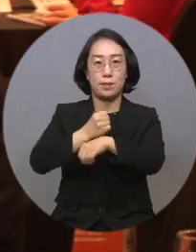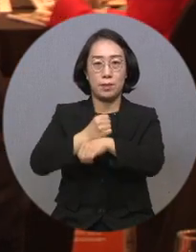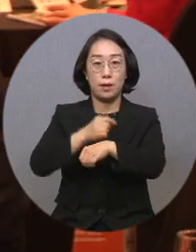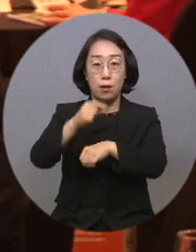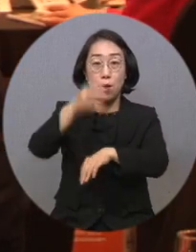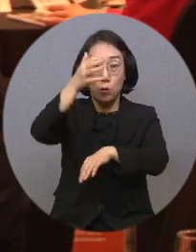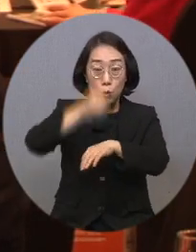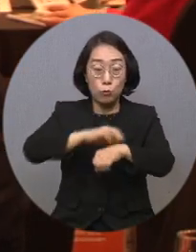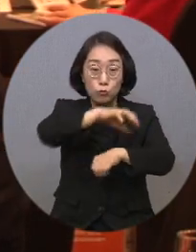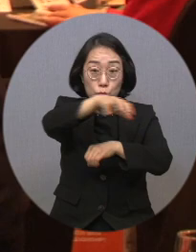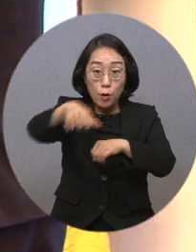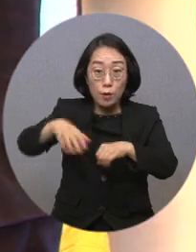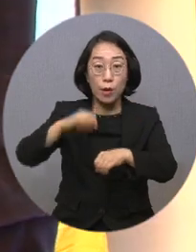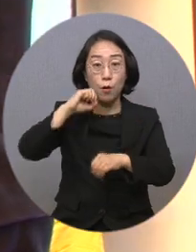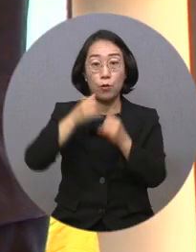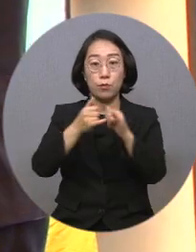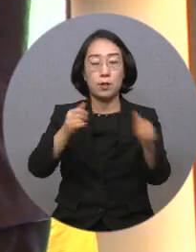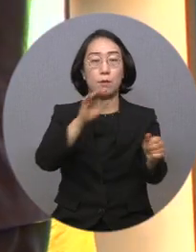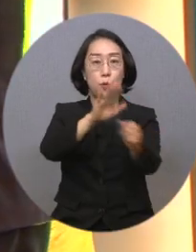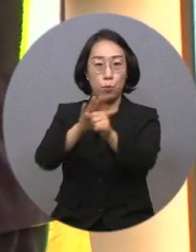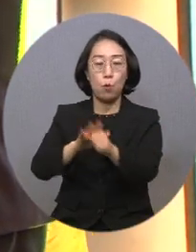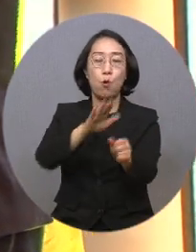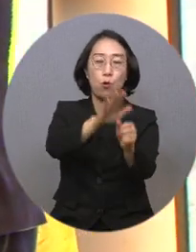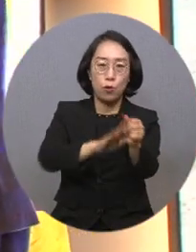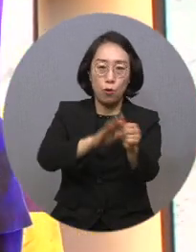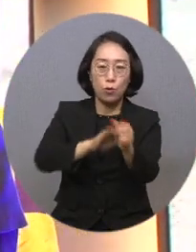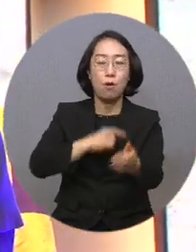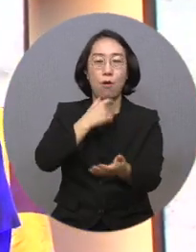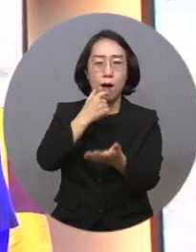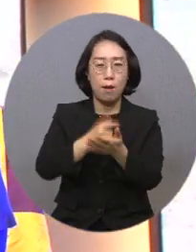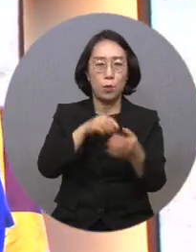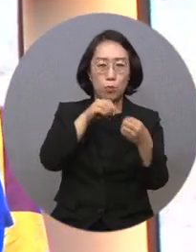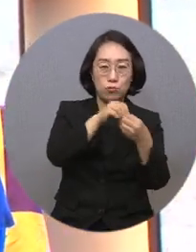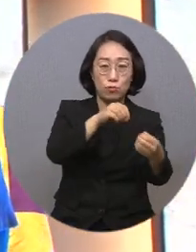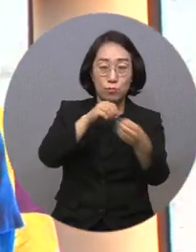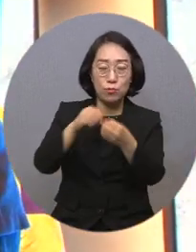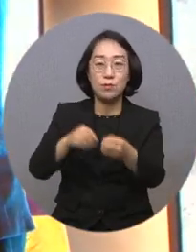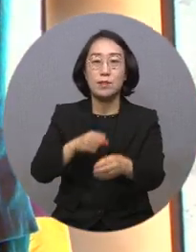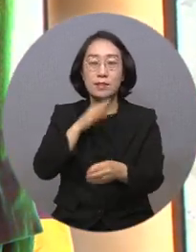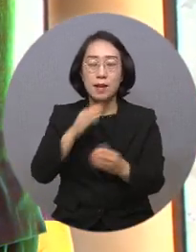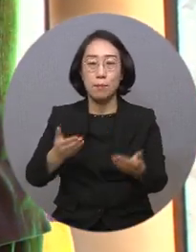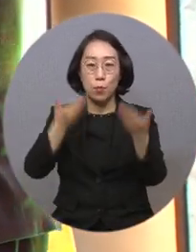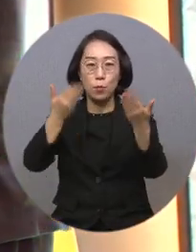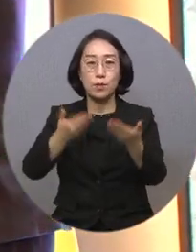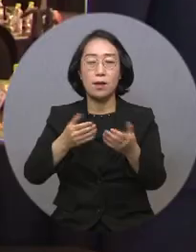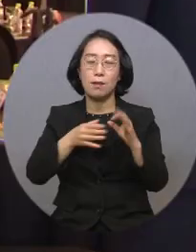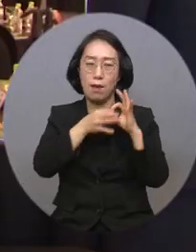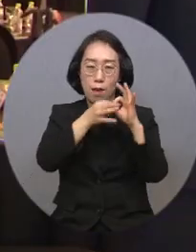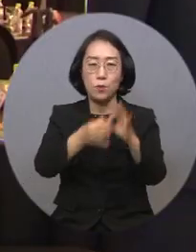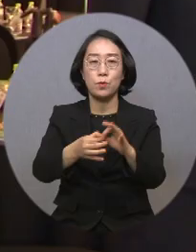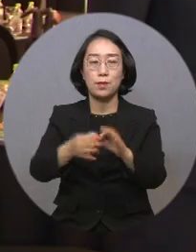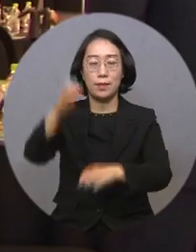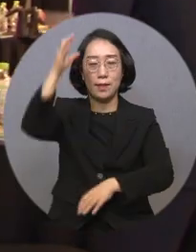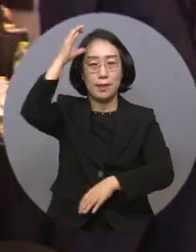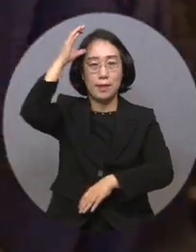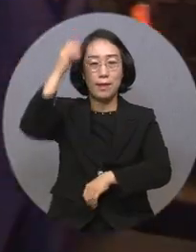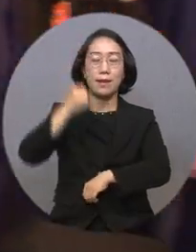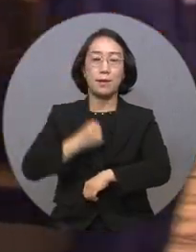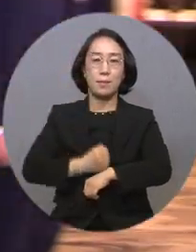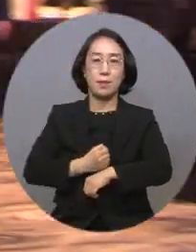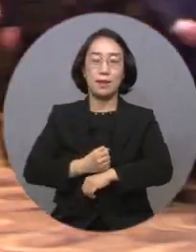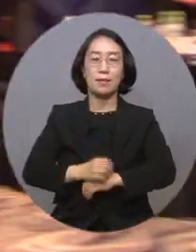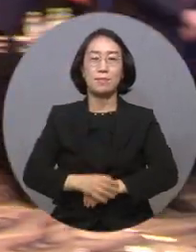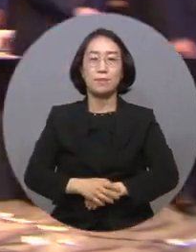통하여 우리 주변의 어려운 이웃을 돕고 격려와 함께 감동으로 참 봉사에 앞장서기를 기대해봅니다. 지금까지 복지TV